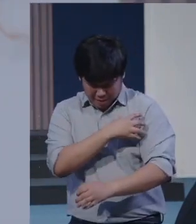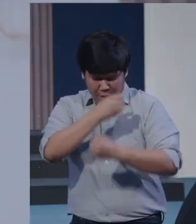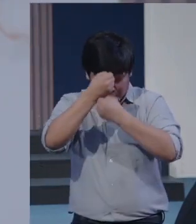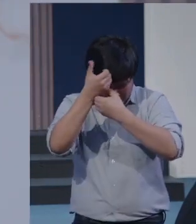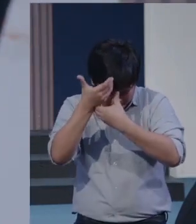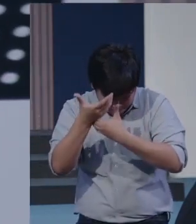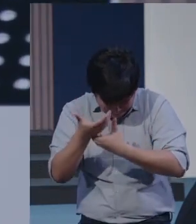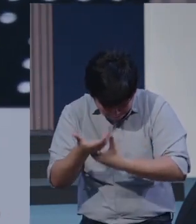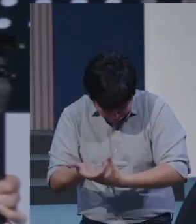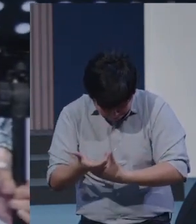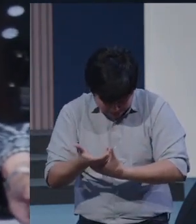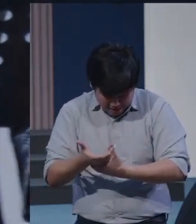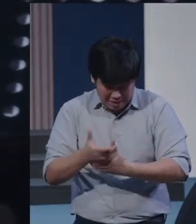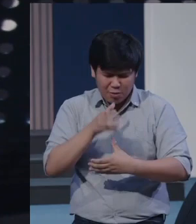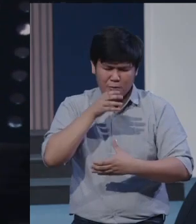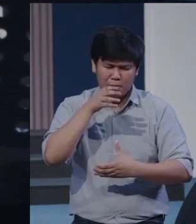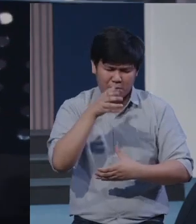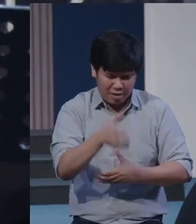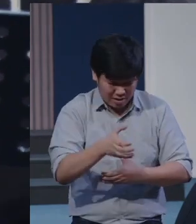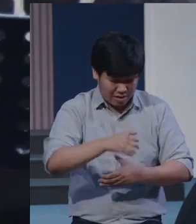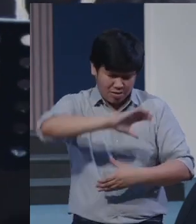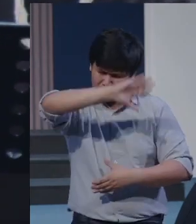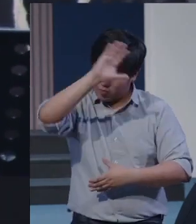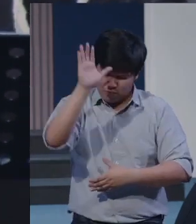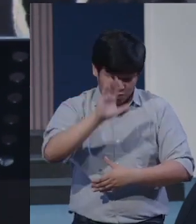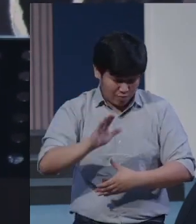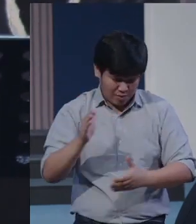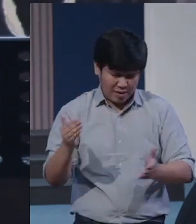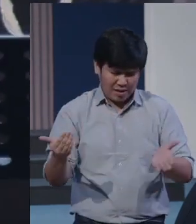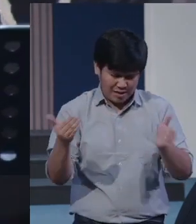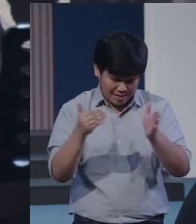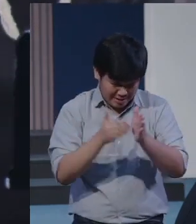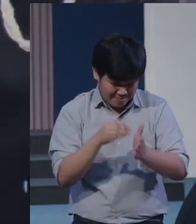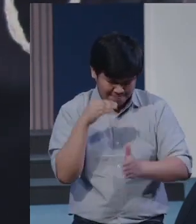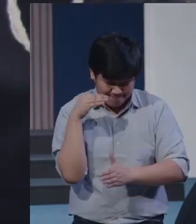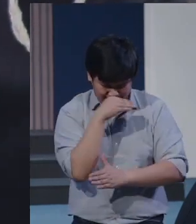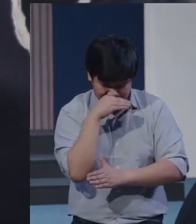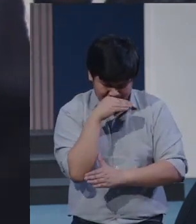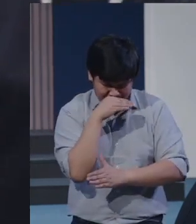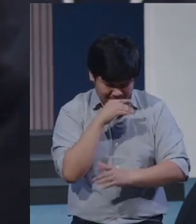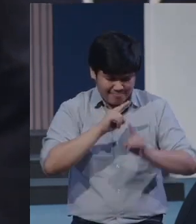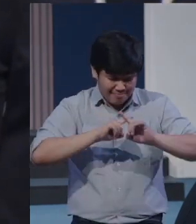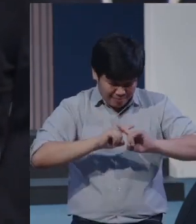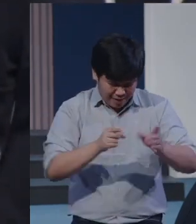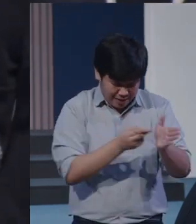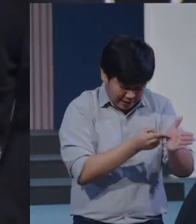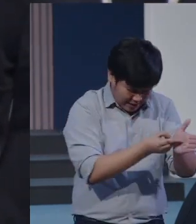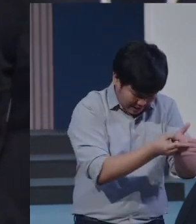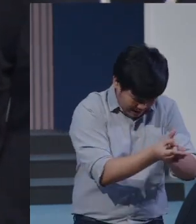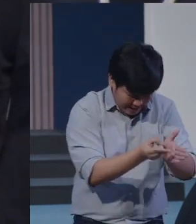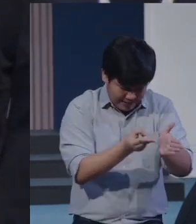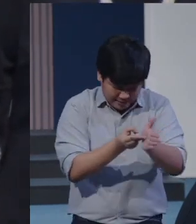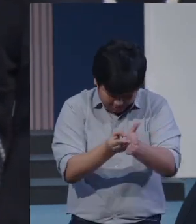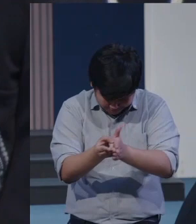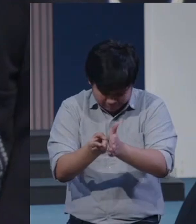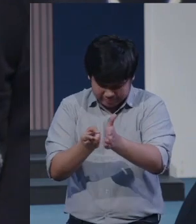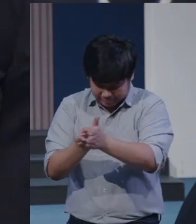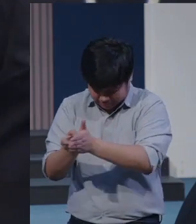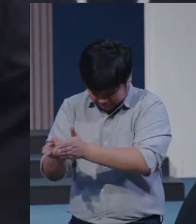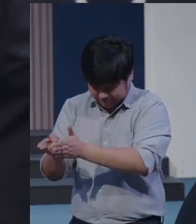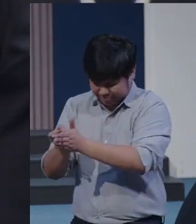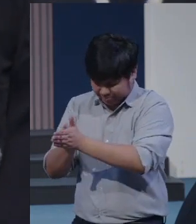na ito na huwag ng magbulaan sa isa't isa kundi Magpakatotoo sa isa't